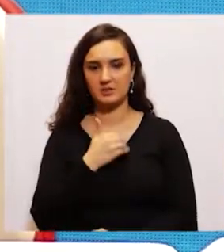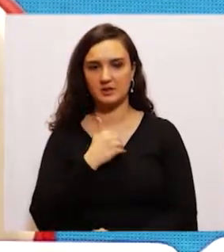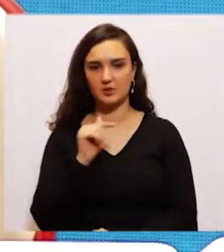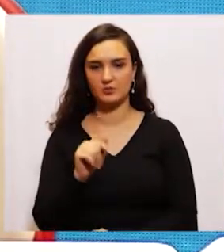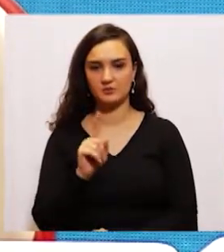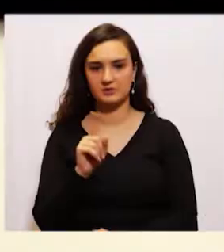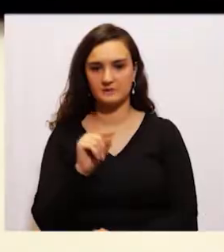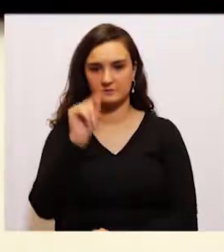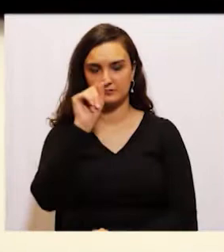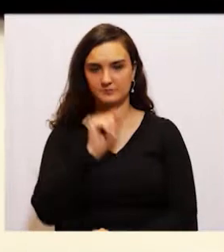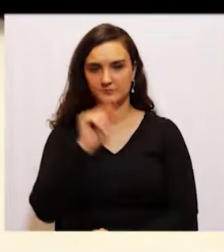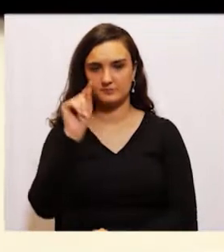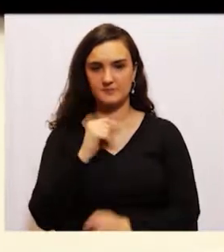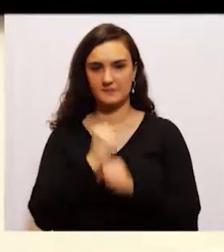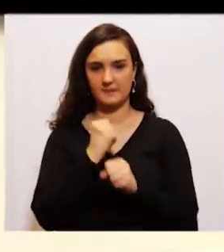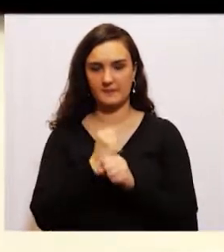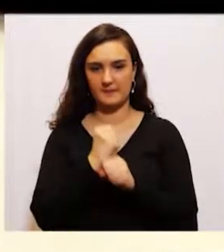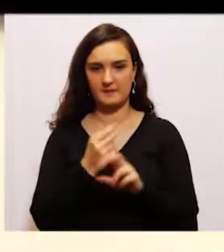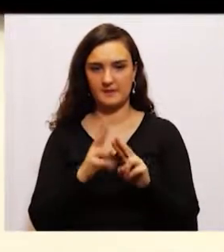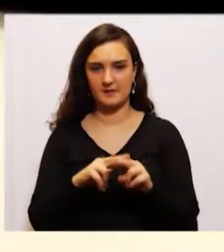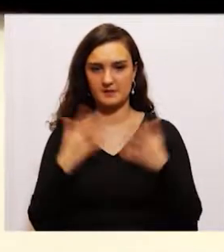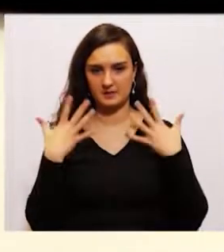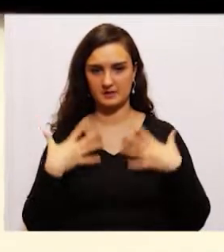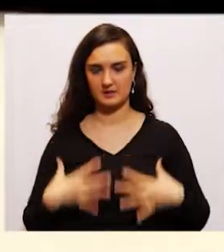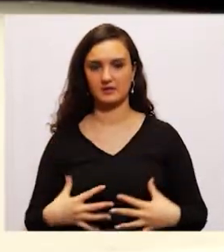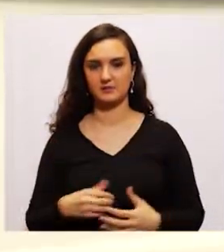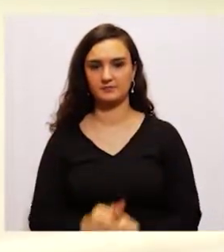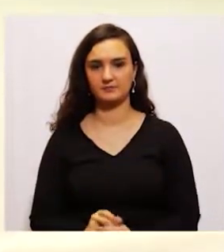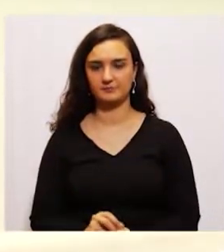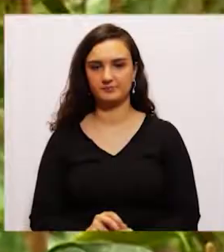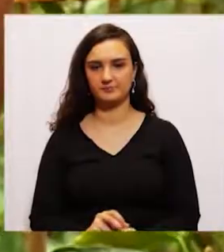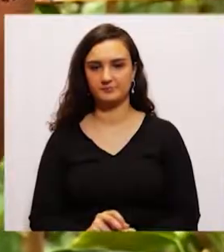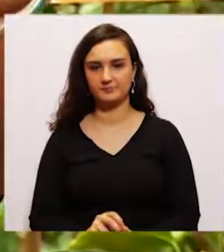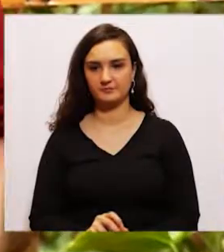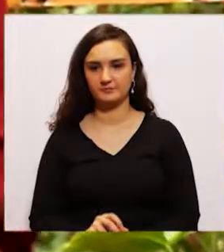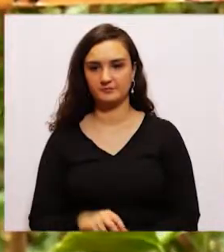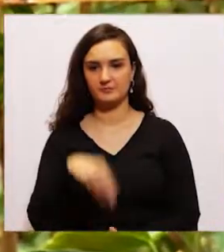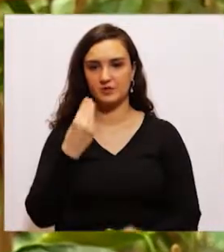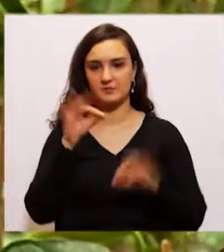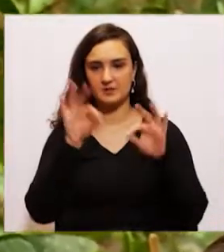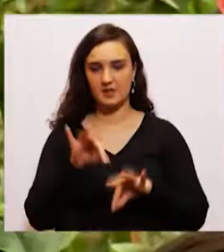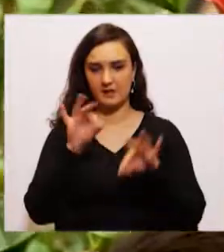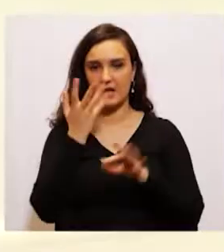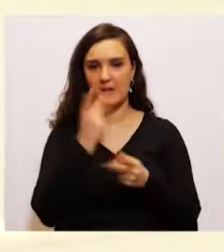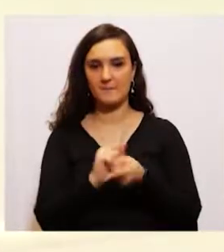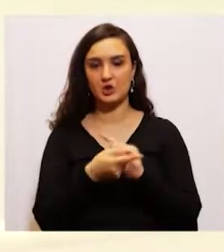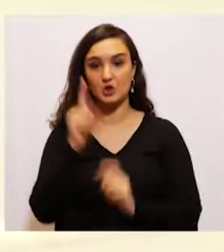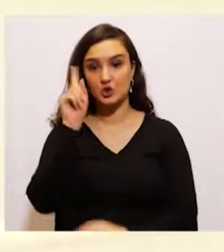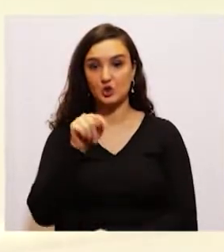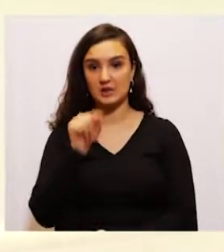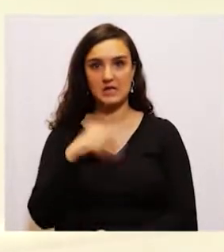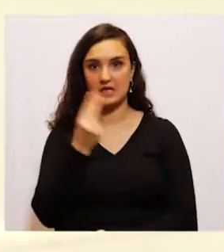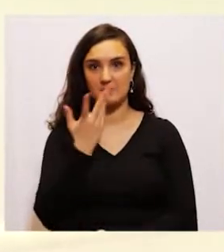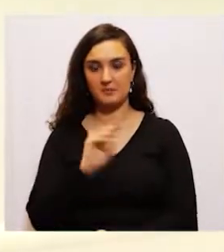ესე ჩამოხვიდე ხაზები, რომ ეს აი ეს არის ტანი, ხო? და მოგცემ საღებავს რომ გააფერადო ფონი, იცოდე ეს